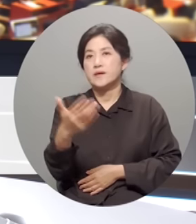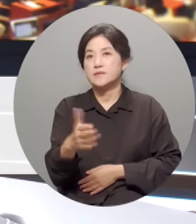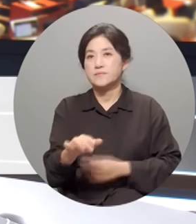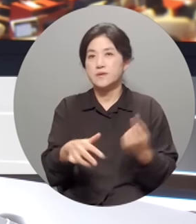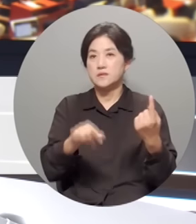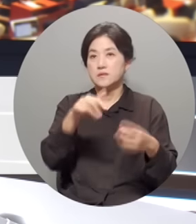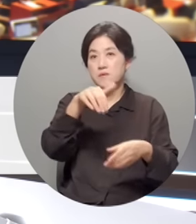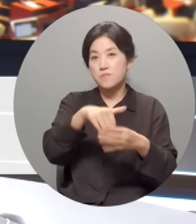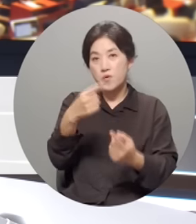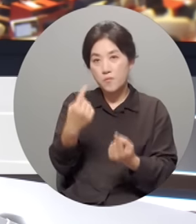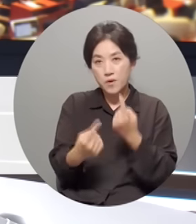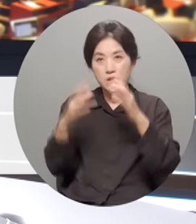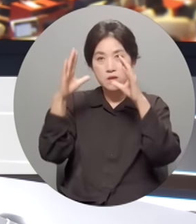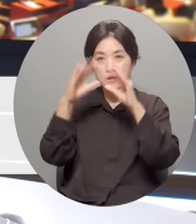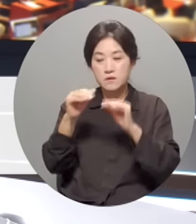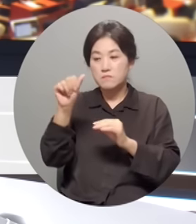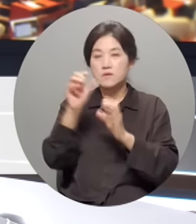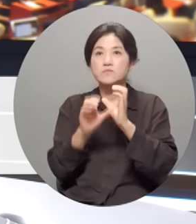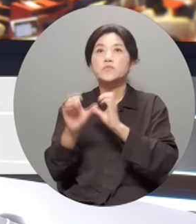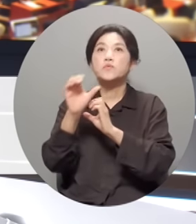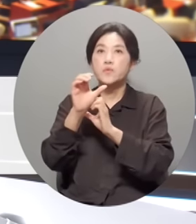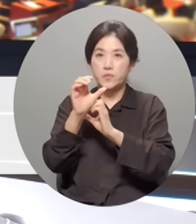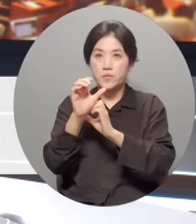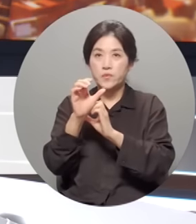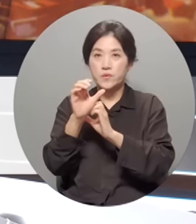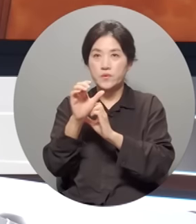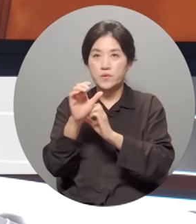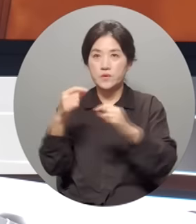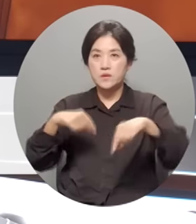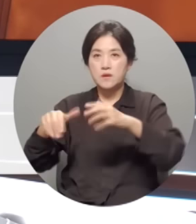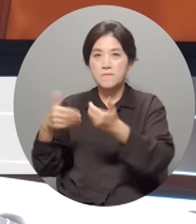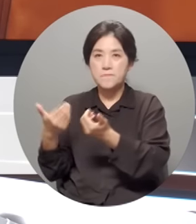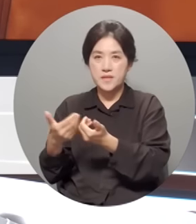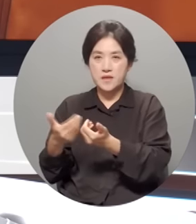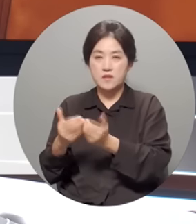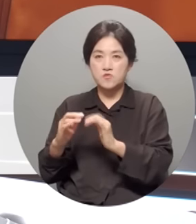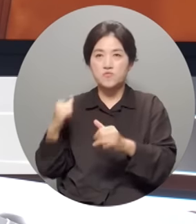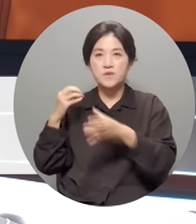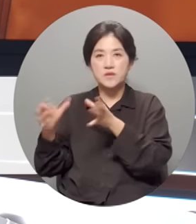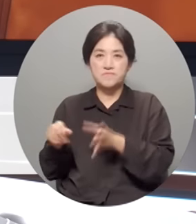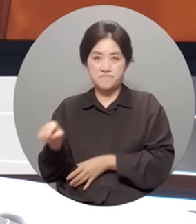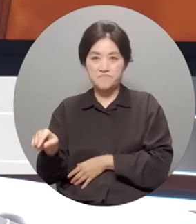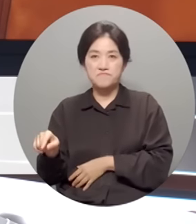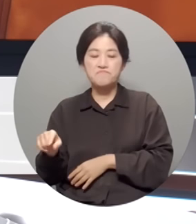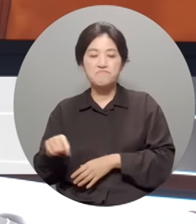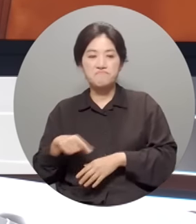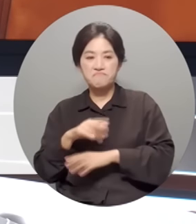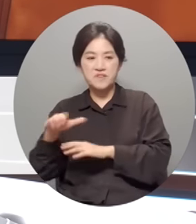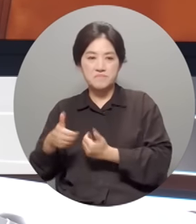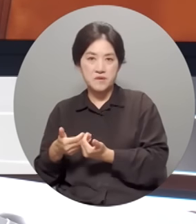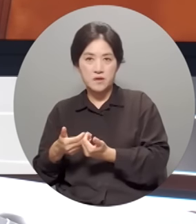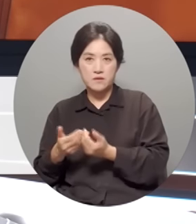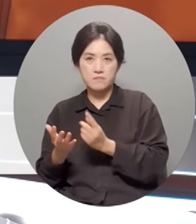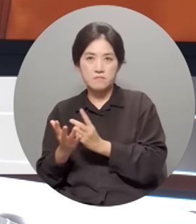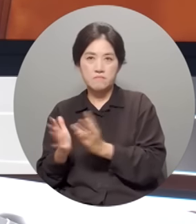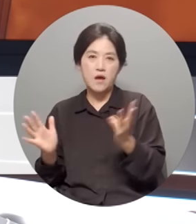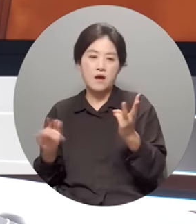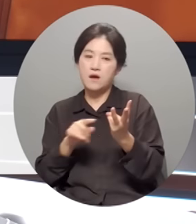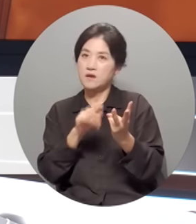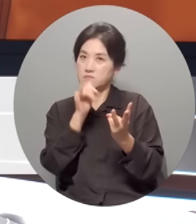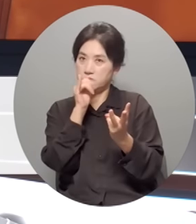1차 표결 때보단 찬성표가 5표 더 나왔고 당론으로 반대해온 국민의힘에서도 최소 3명이 이탈했다는 해석이